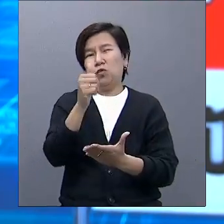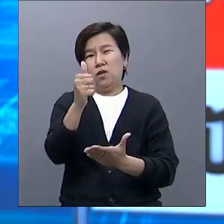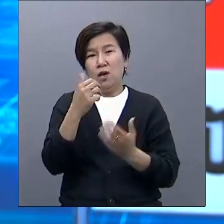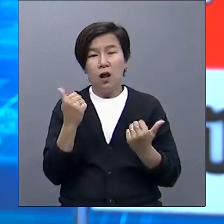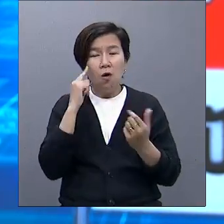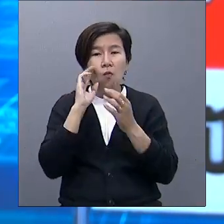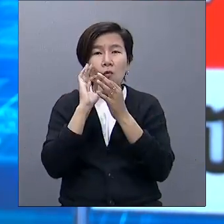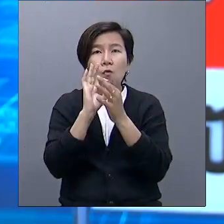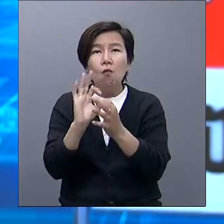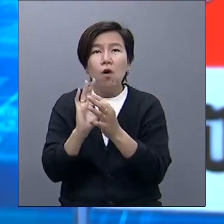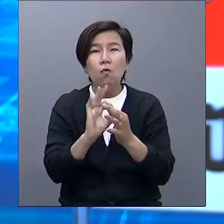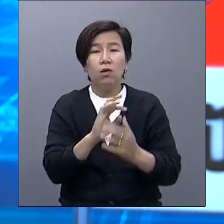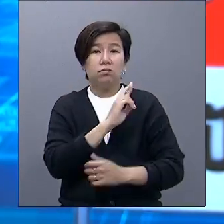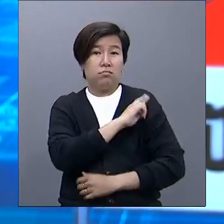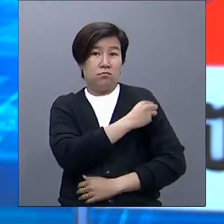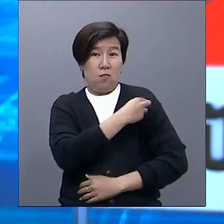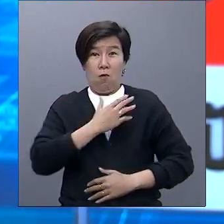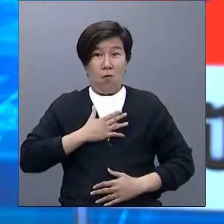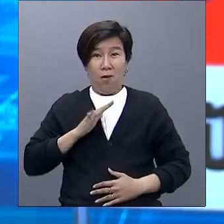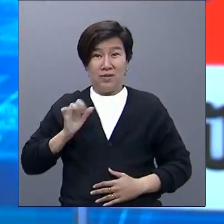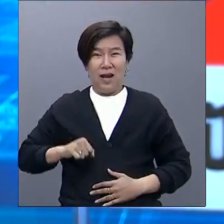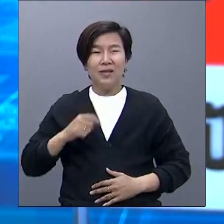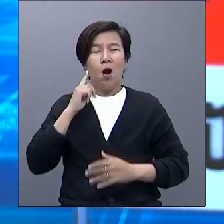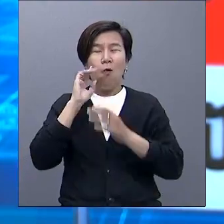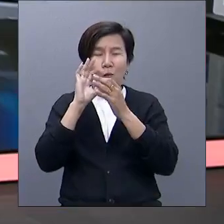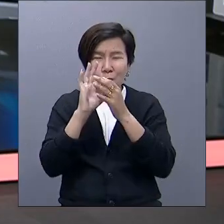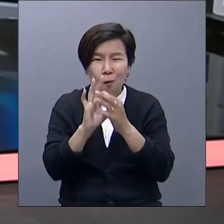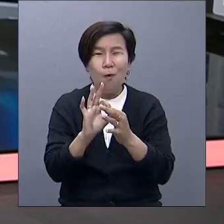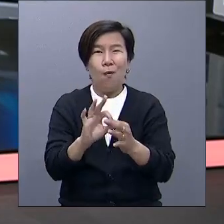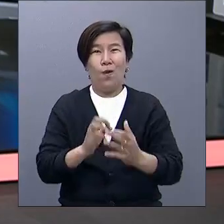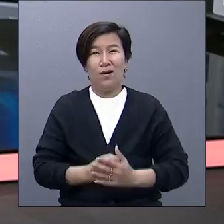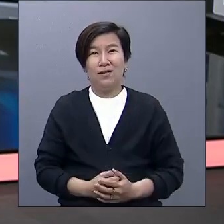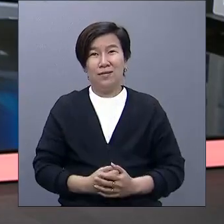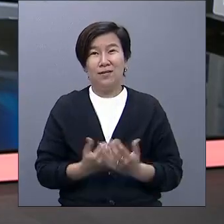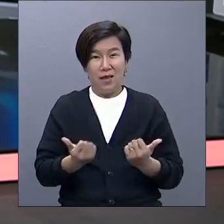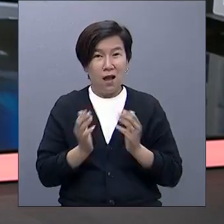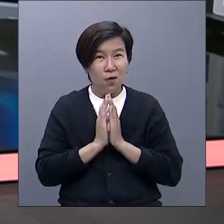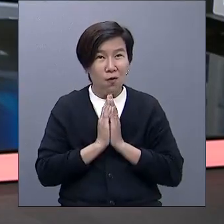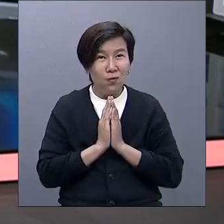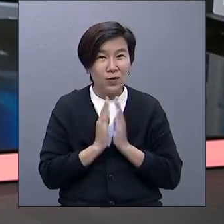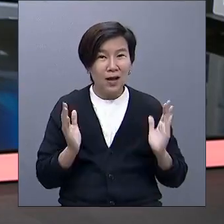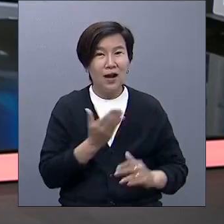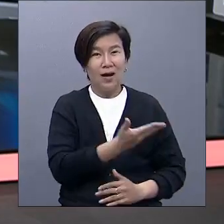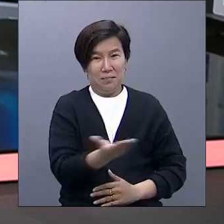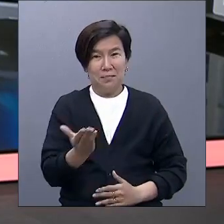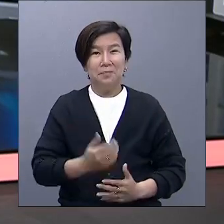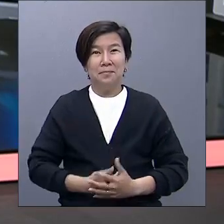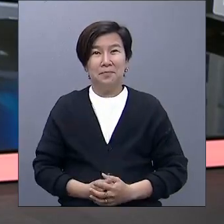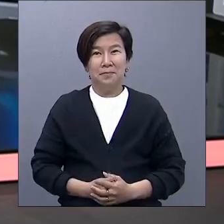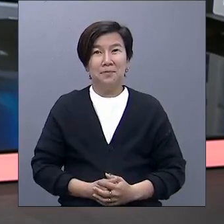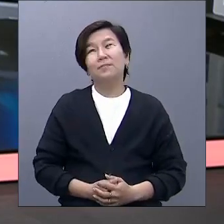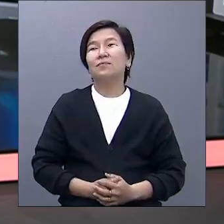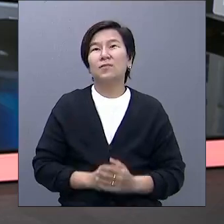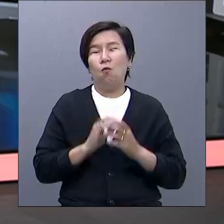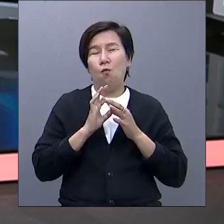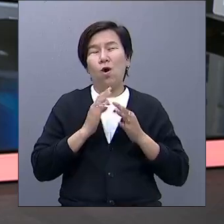ะถึแ่ไมได้เป็หมอแต่กเป็นห่วงอยู่อืม...ขอบคพี่ยืมมากนะฮะที่เปนห่วง dep Gil และคุผชมนะฮะค่ะ ห่วงตัวเองด้วย